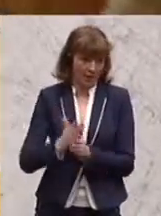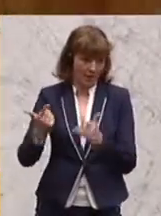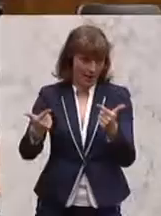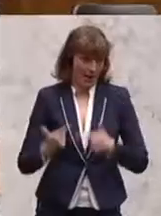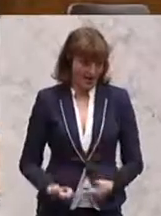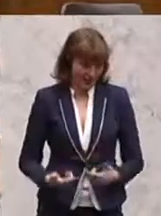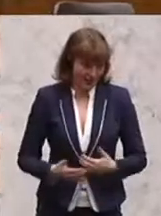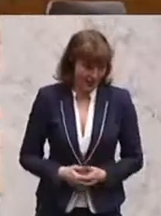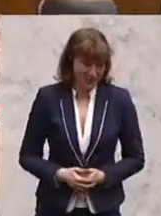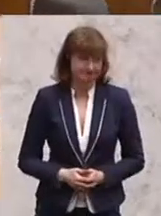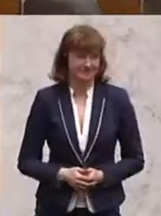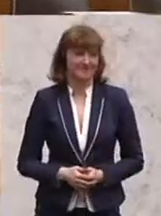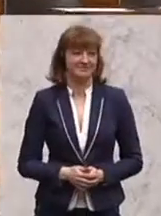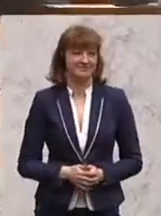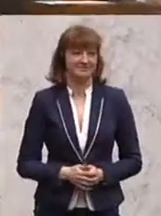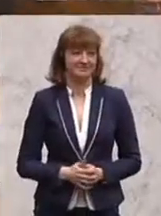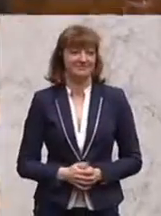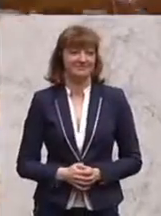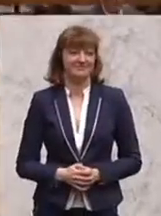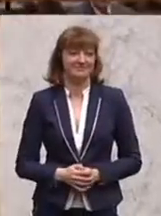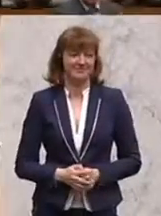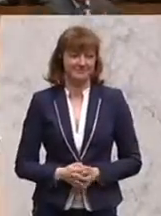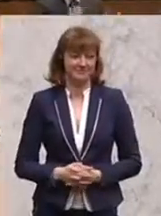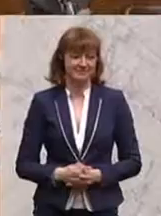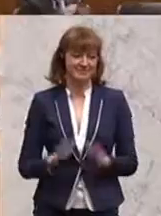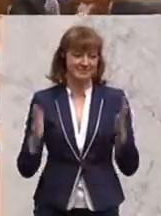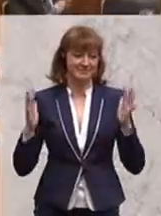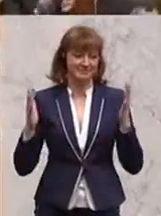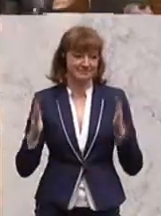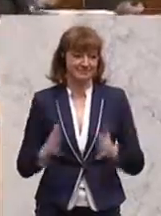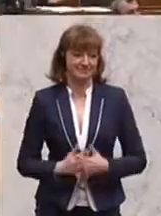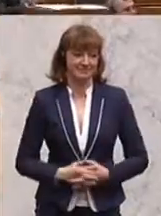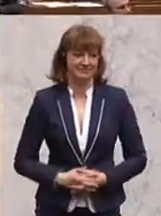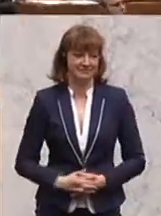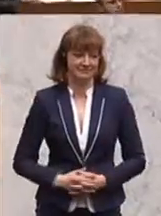Walter Pilz und Walter Rosenkranz werden wohl keine Freunde mehr werden.